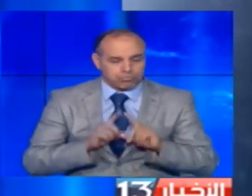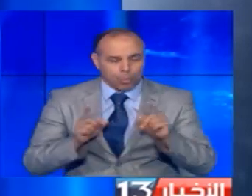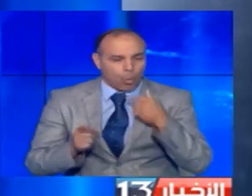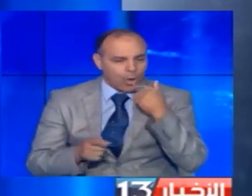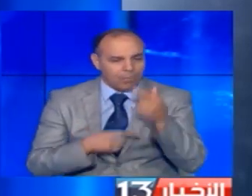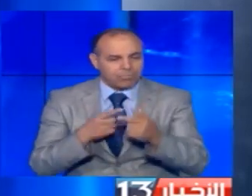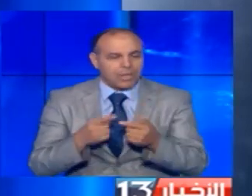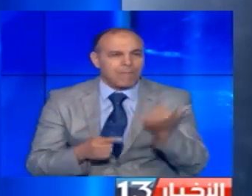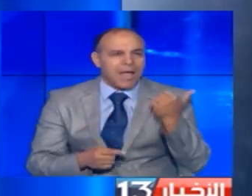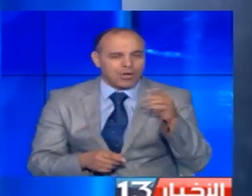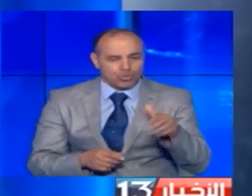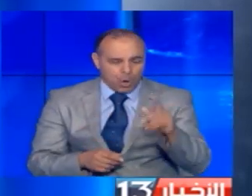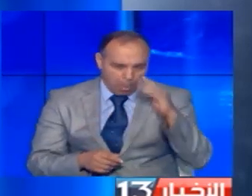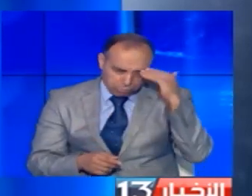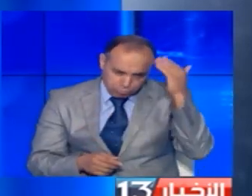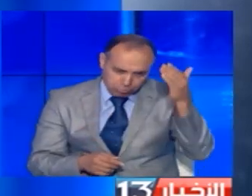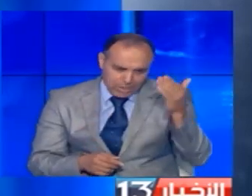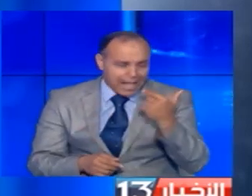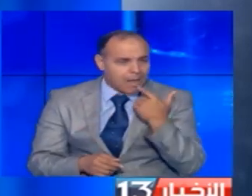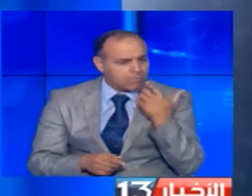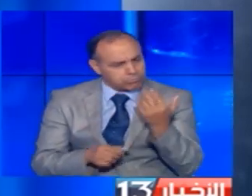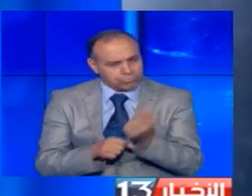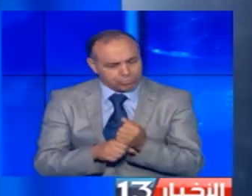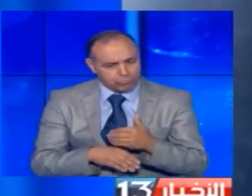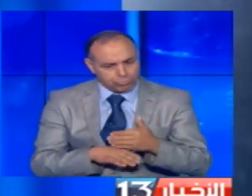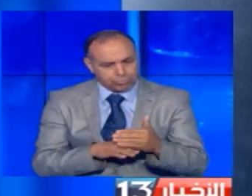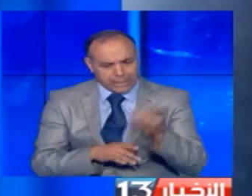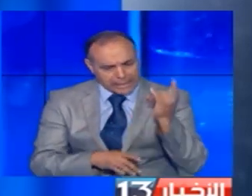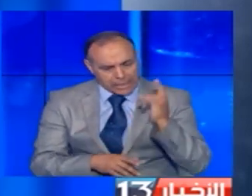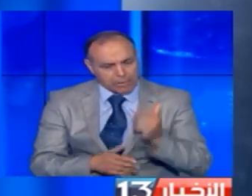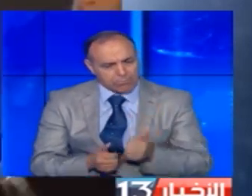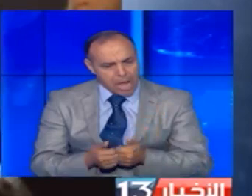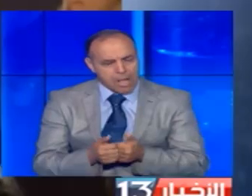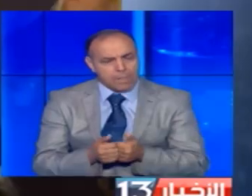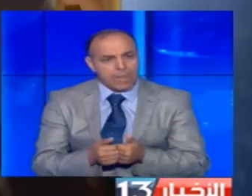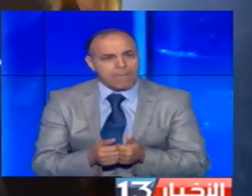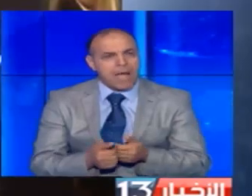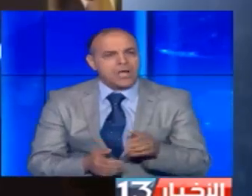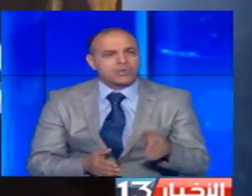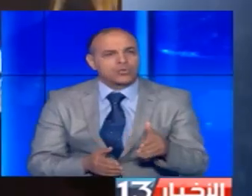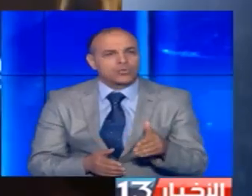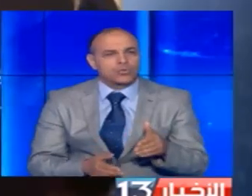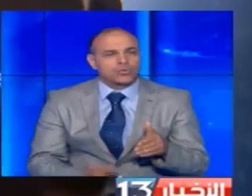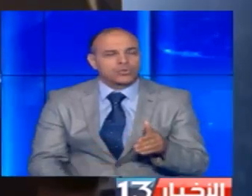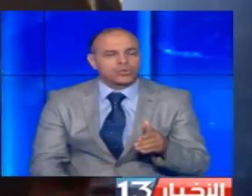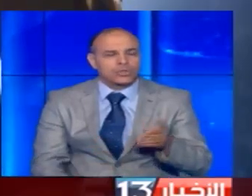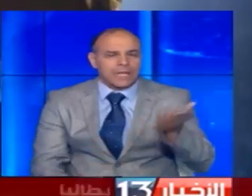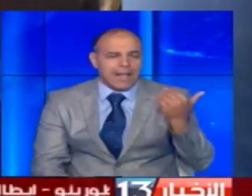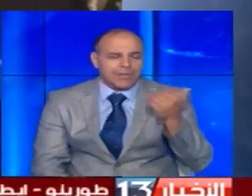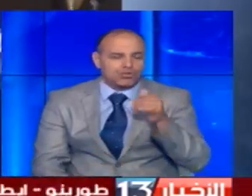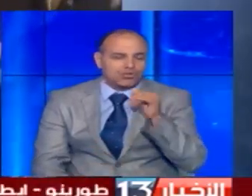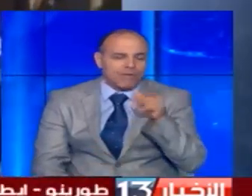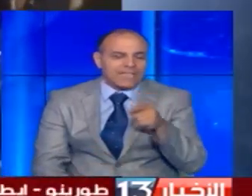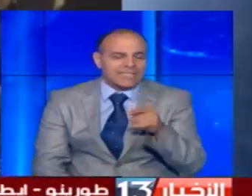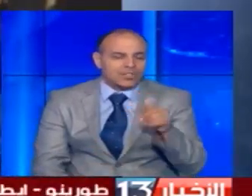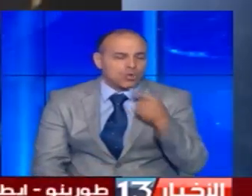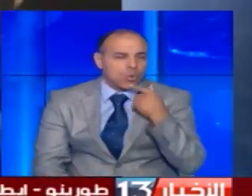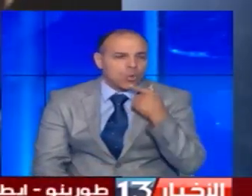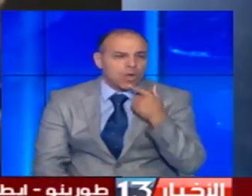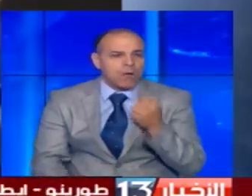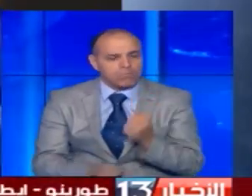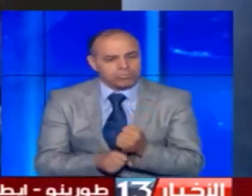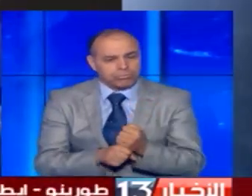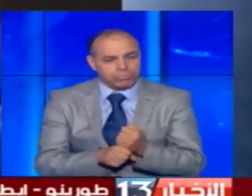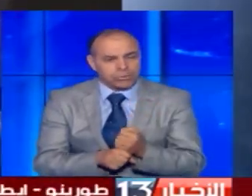تحدث رونالدو عن امله في تحقيق انجاز تاريخي مع فريق السيده العجوز على غرار انجازاته مع